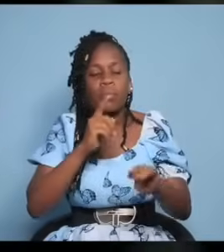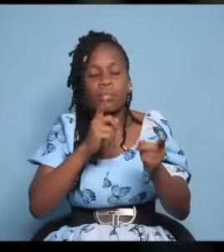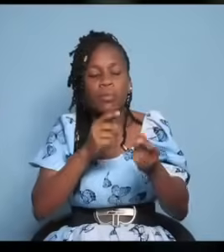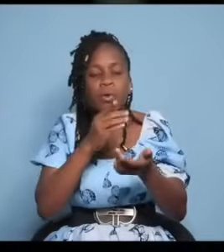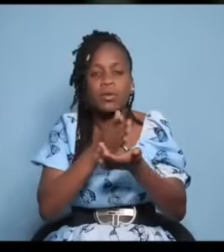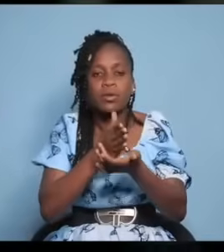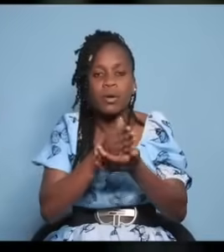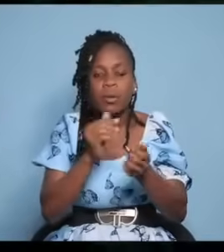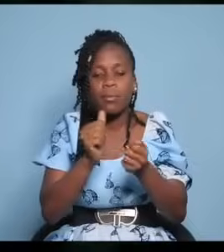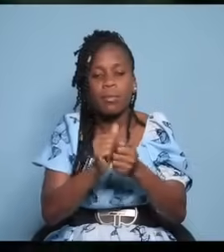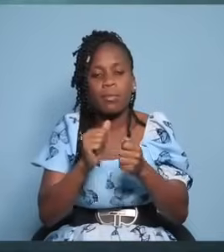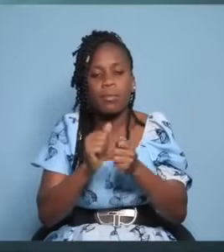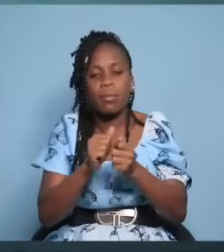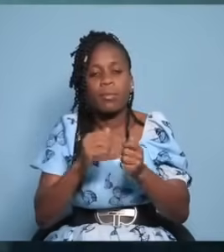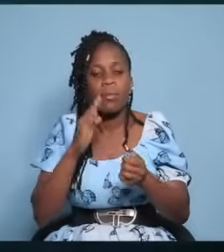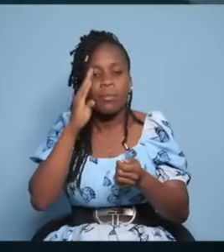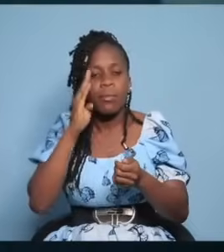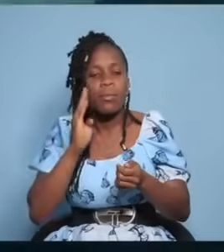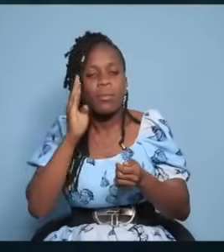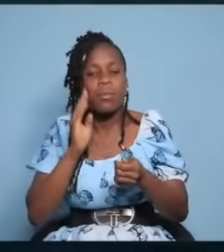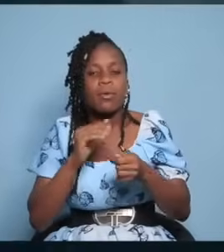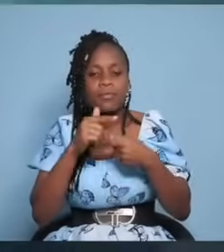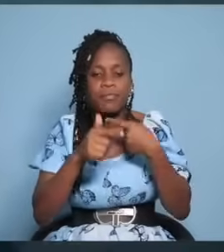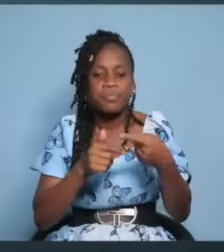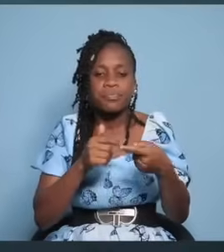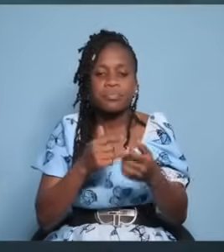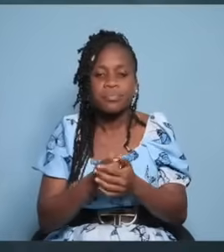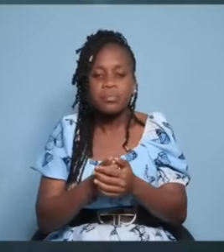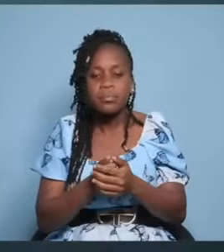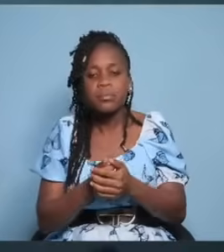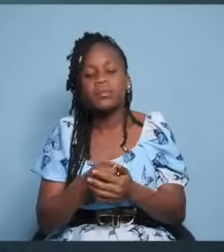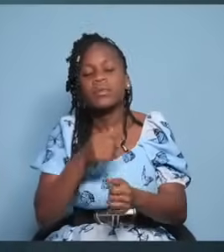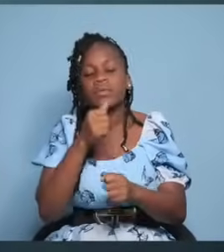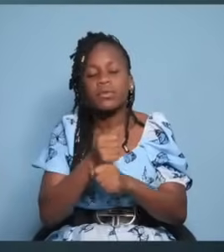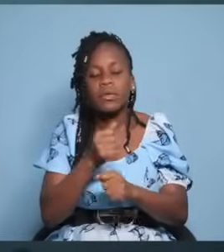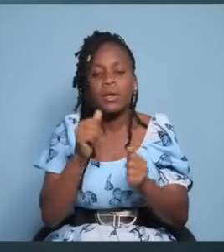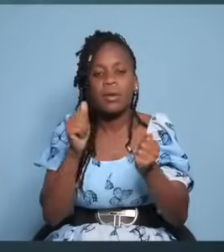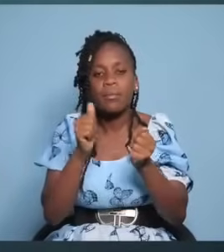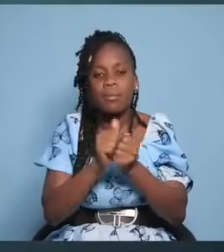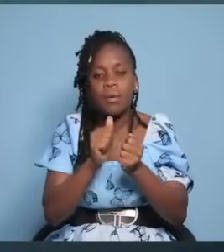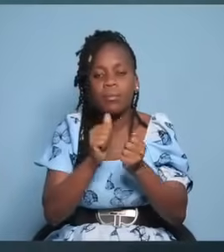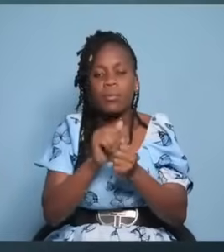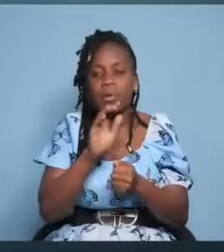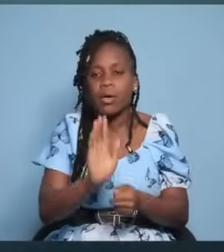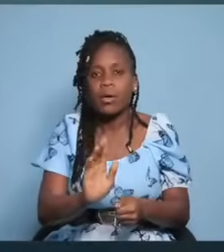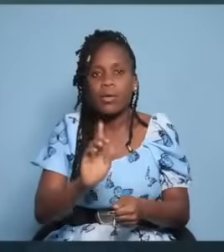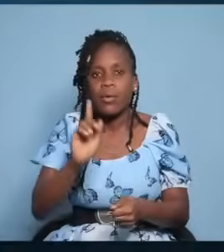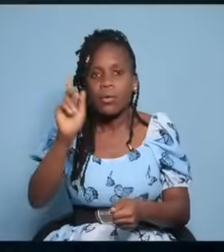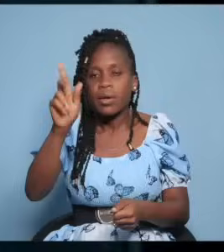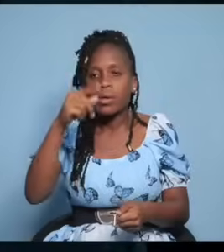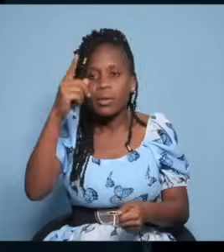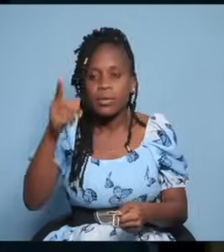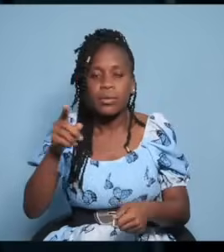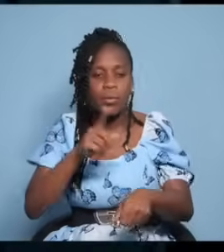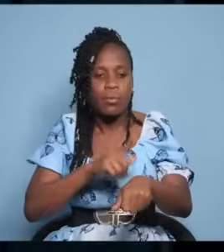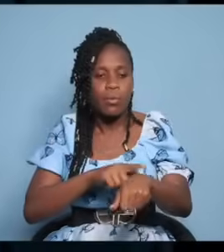waliamua kuchagua eneo hilo la New Site kufanya shughuli zao za kiserikali za kiasi hapo. Lakini wakati huo kulishakuwa